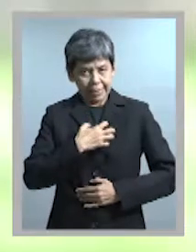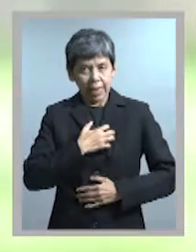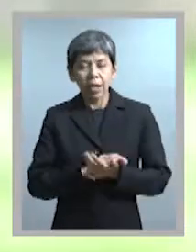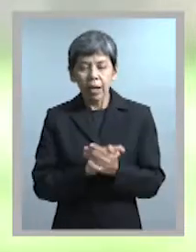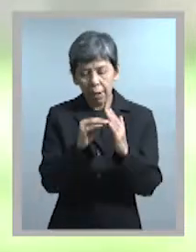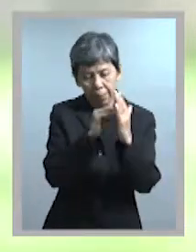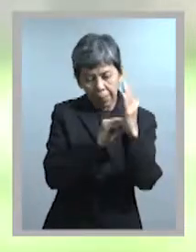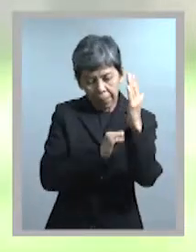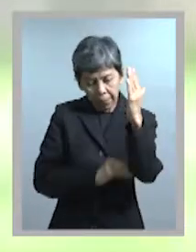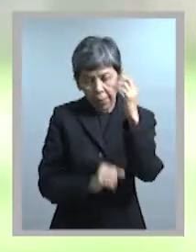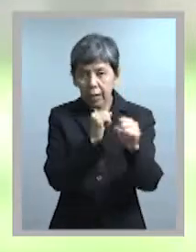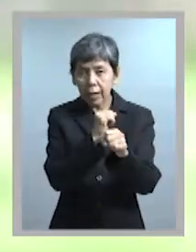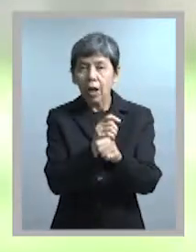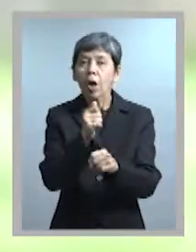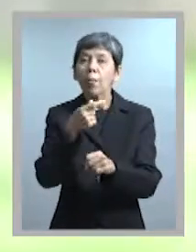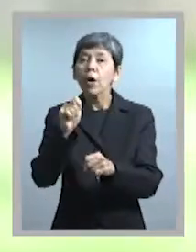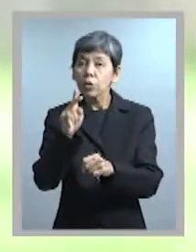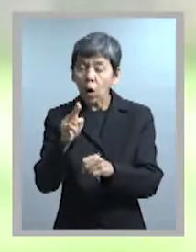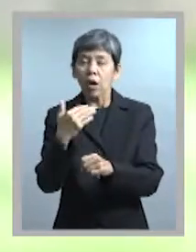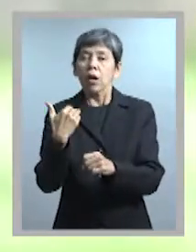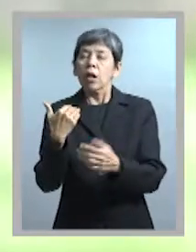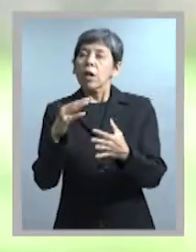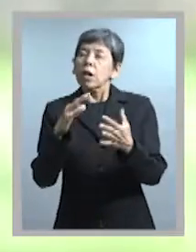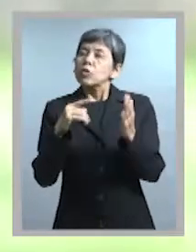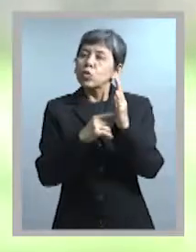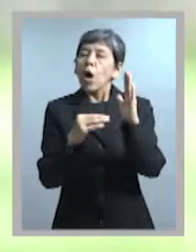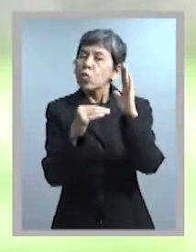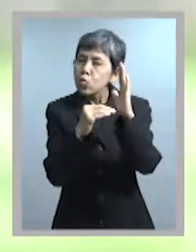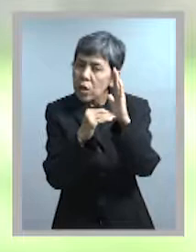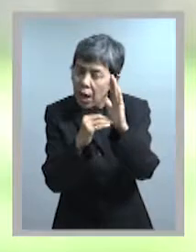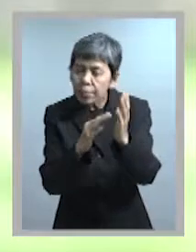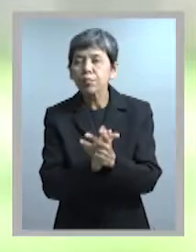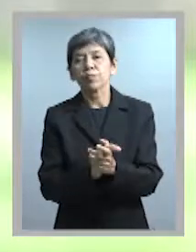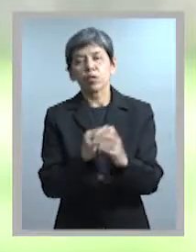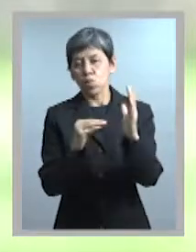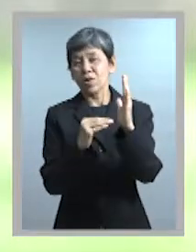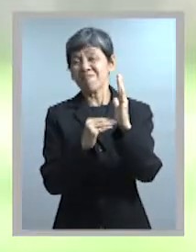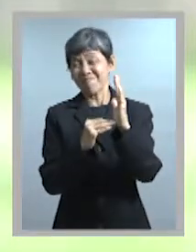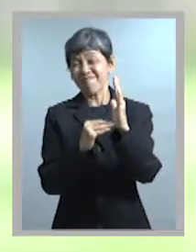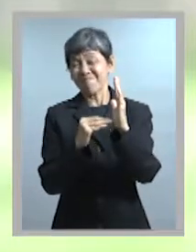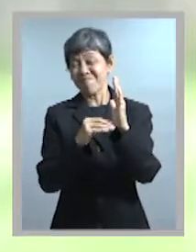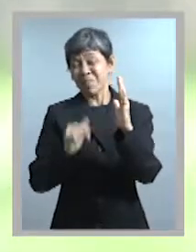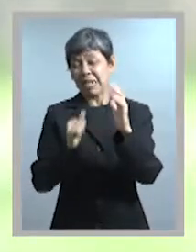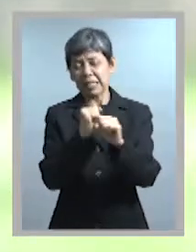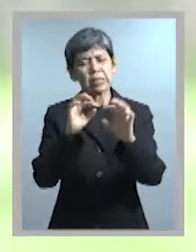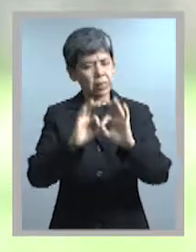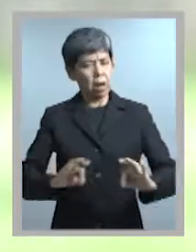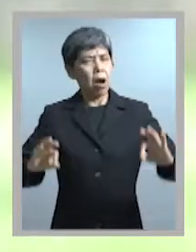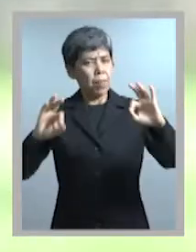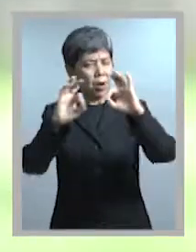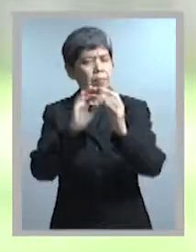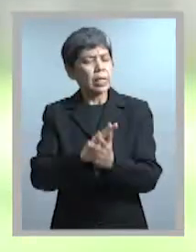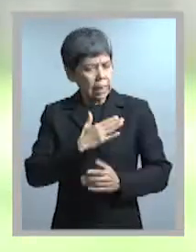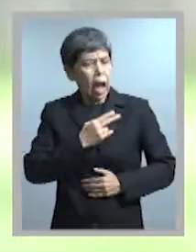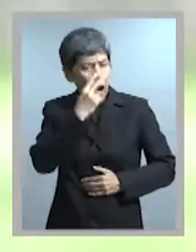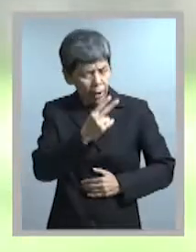การให้ท้องถิ่นฮะองค์กรปกครองส่วนท้องถิ่นโดยเฉพาะอย่างกรุงเทพมหานครเนี่ยเป็นมหานครนะครับท่านให้ความสำคัญ